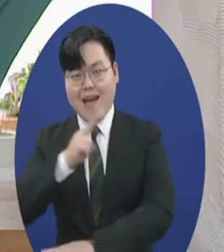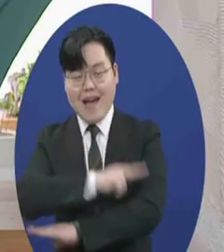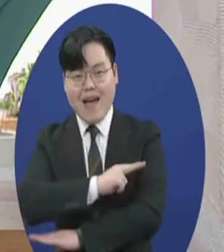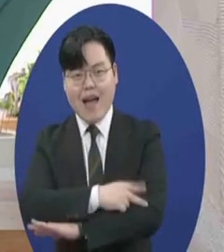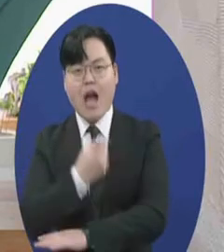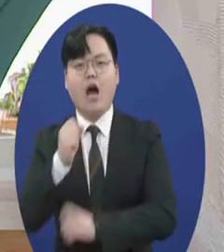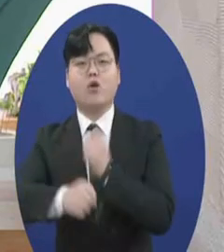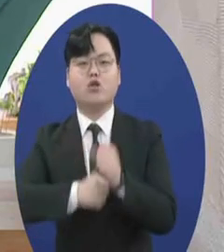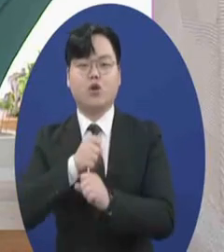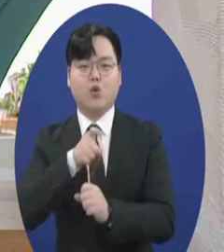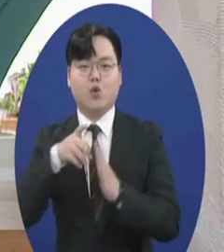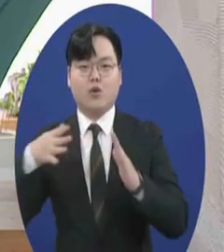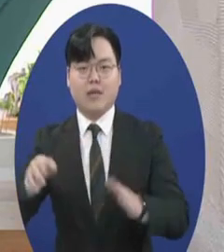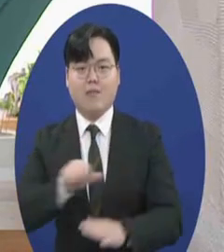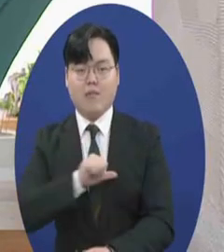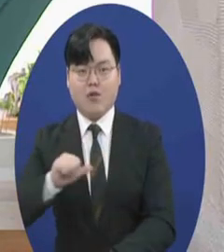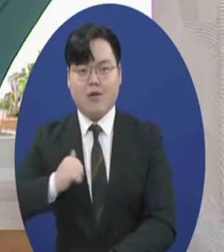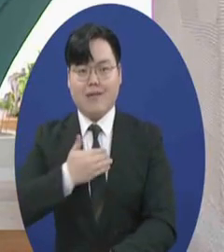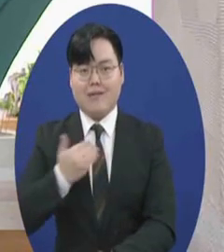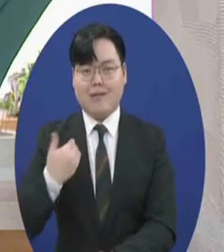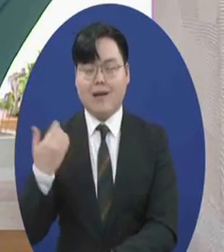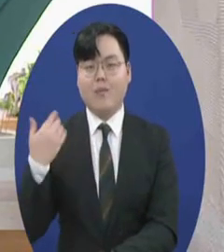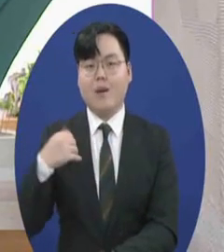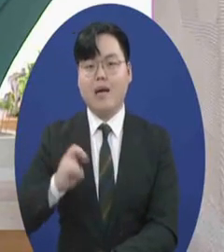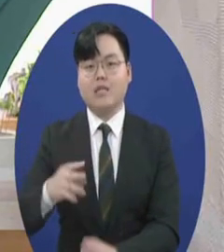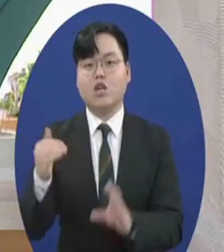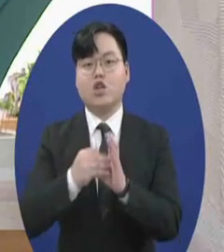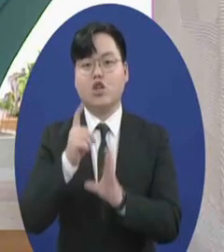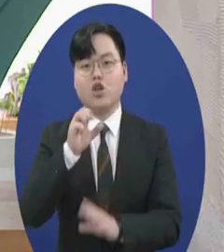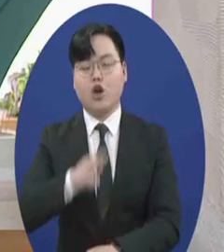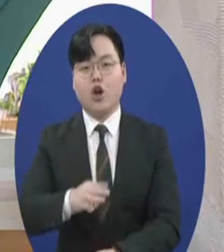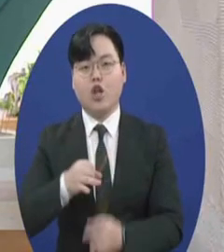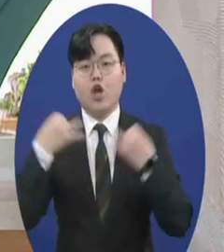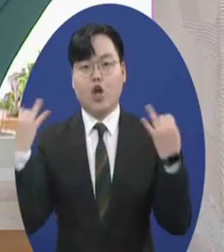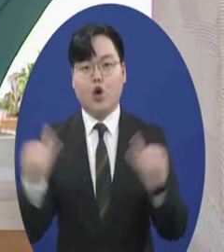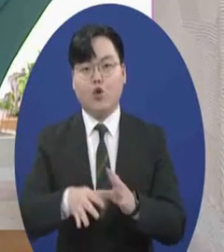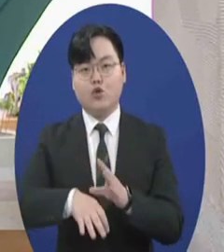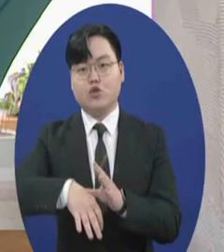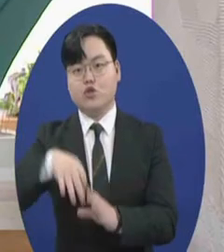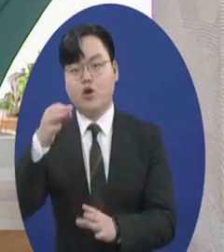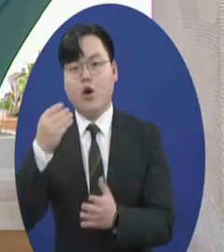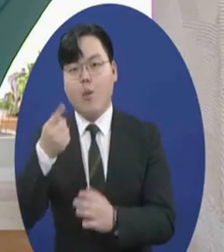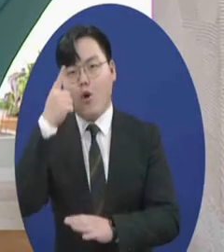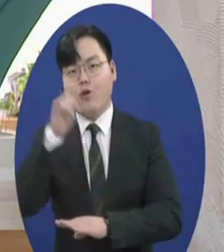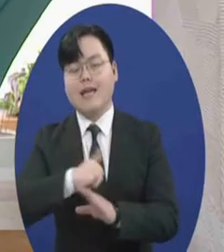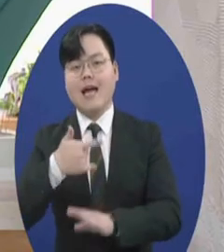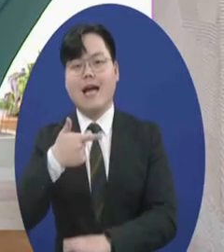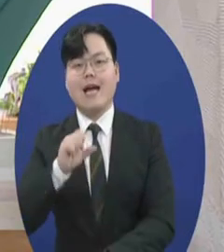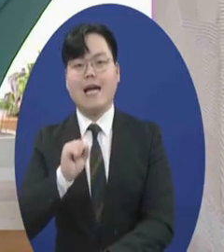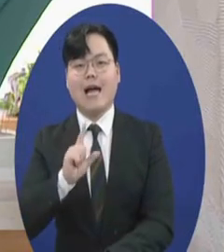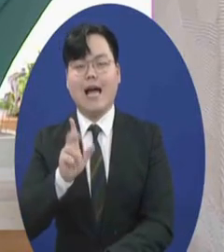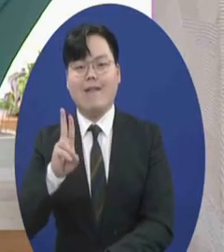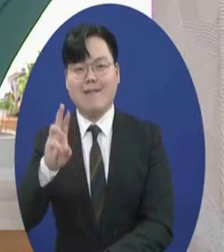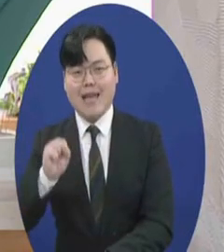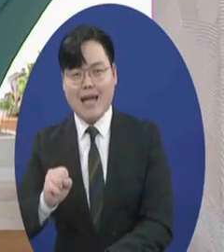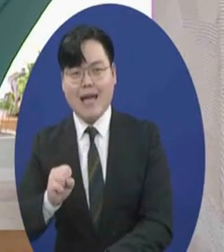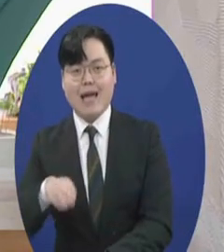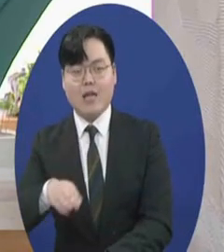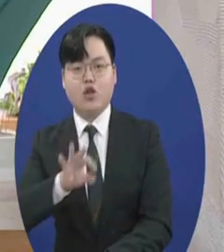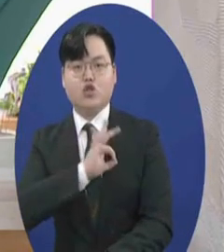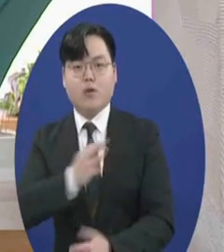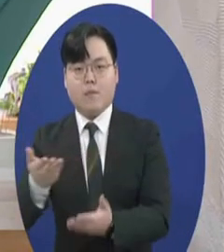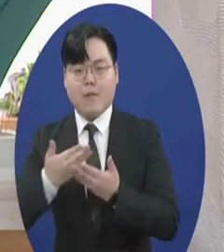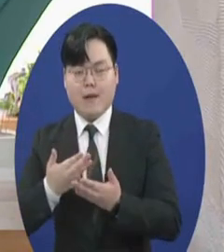дивизэж хамандаллаа. Тэгээд одоо Эрдэнэ дотоос их хурд сонгогдож Монгол улсын гавьяа тоож өнөөдөр болоод явж